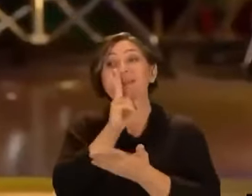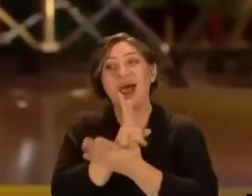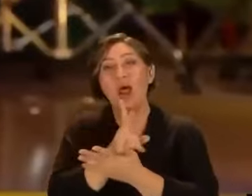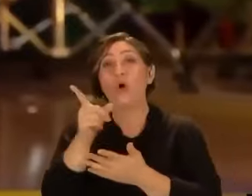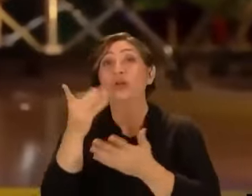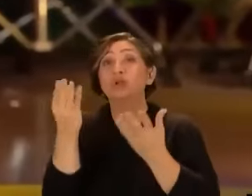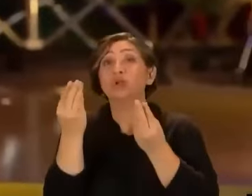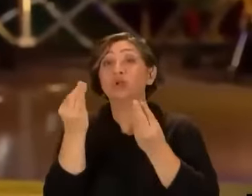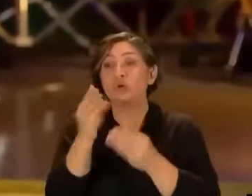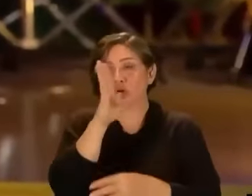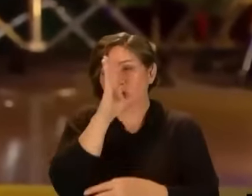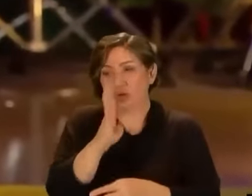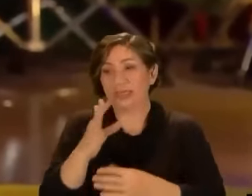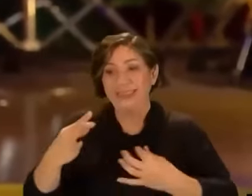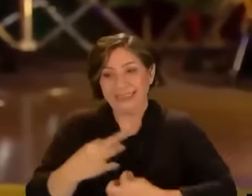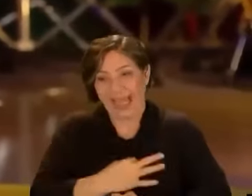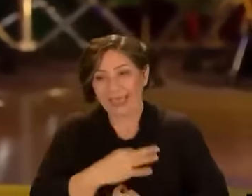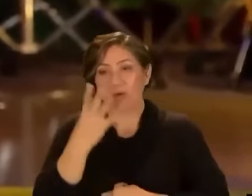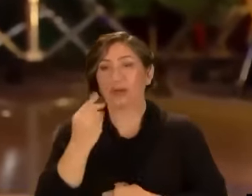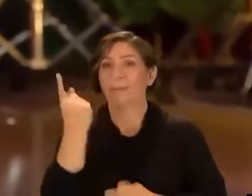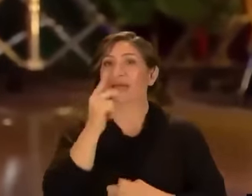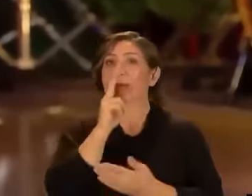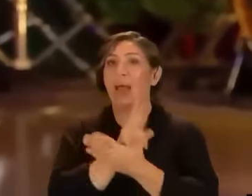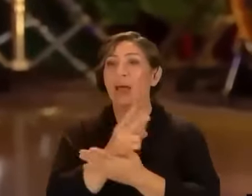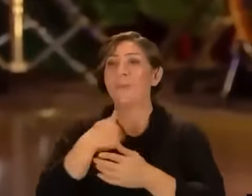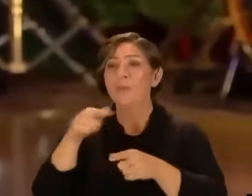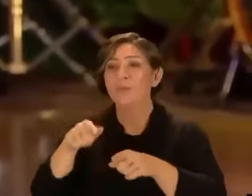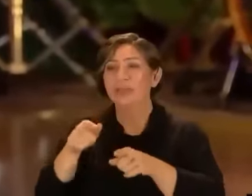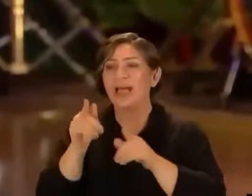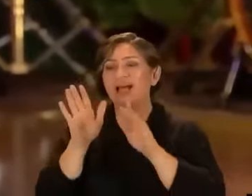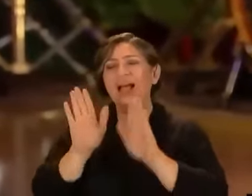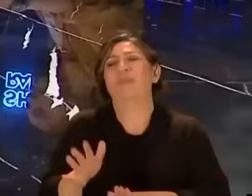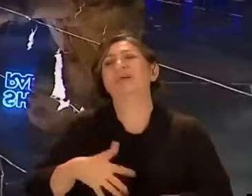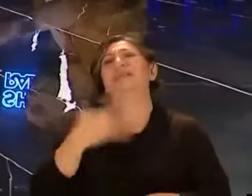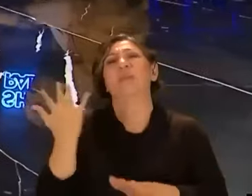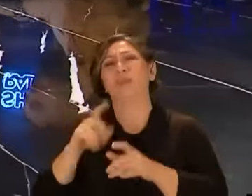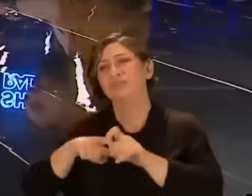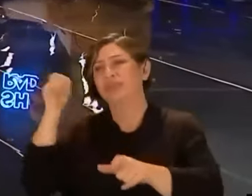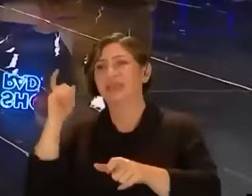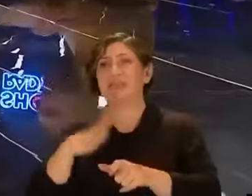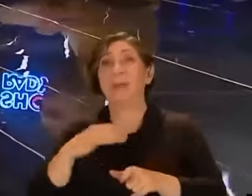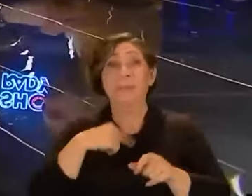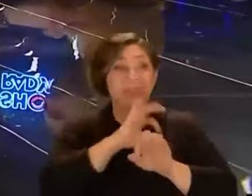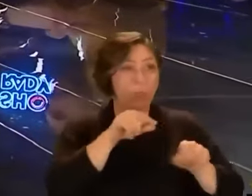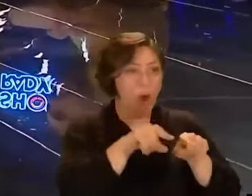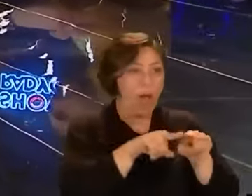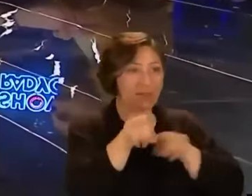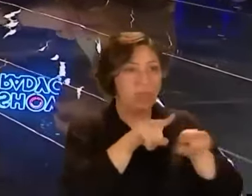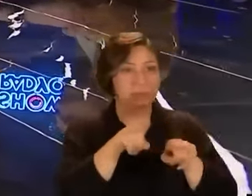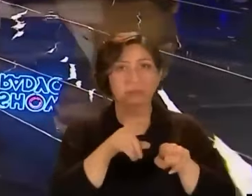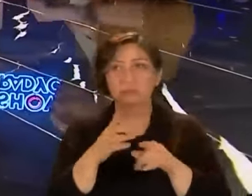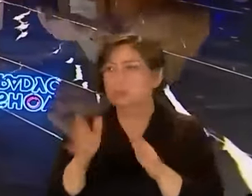ve o da çok dürüstçe ve saygı duyulacak bir karar. Hayır, ben burada takılmak istemiyorum deyip gidenler de var. Tam bu ayrımdayım şu an.